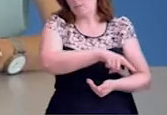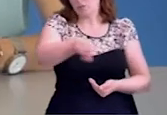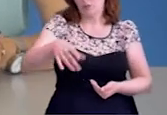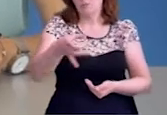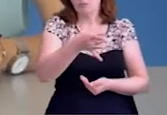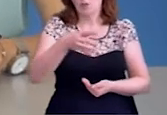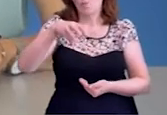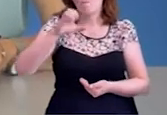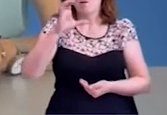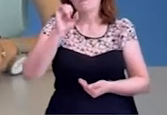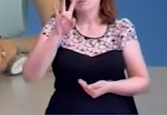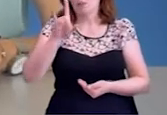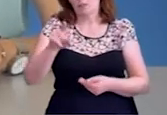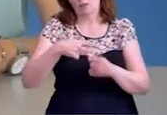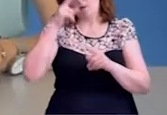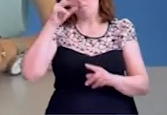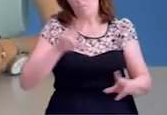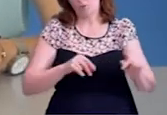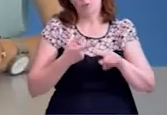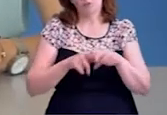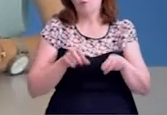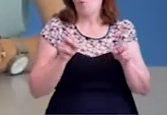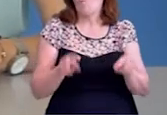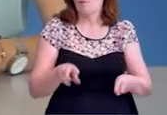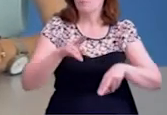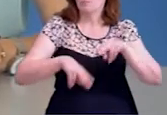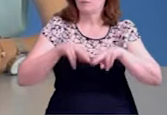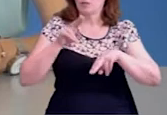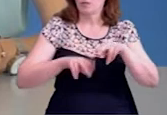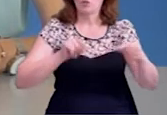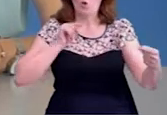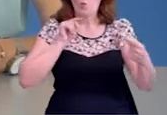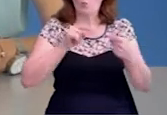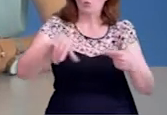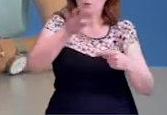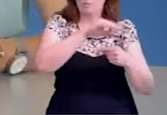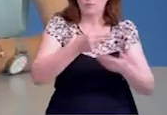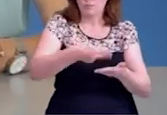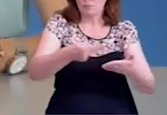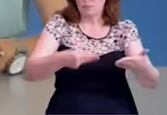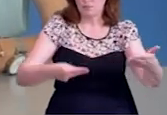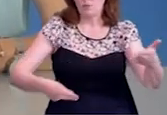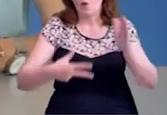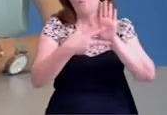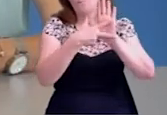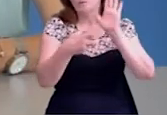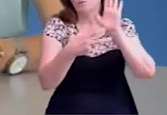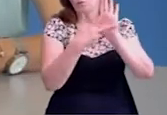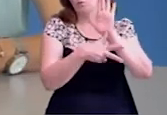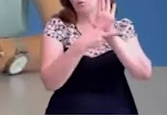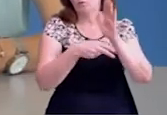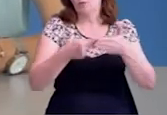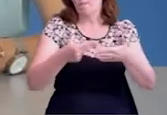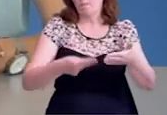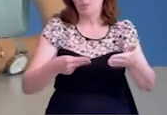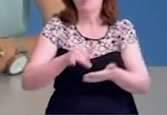Побудову заправки вважають небезпечною для життя мешканців мікрорайону. Проти її забудови вже зібрали 880 підписів.